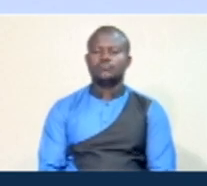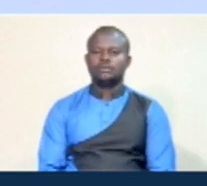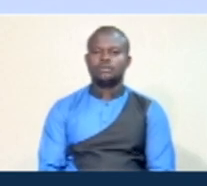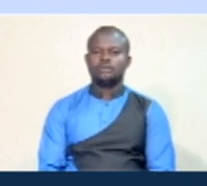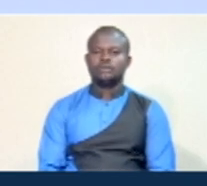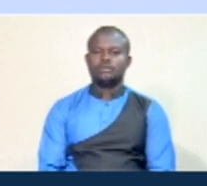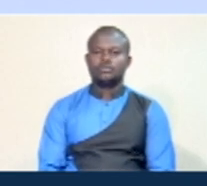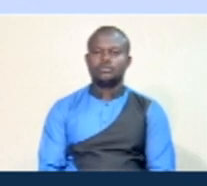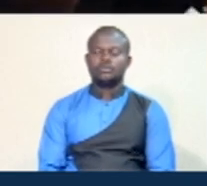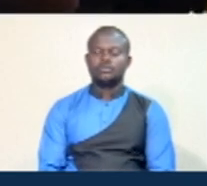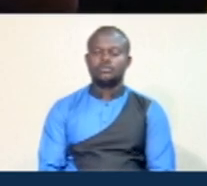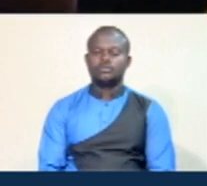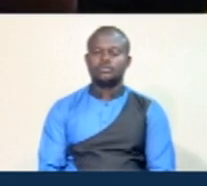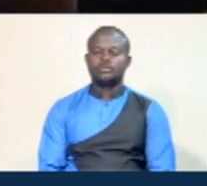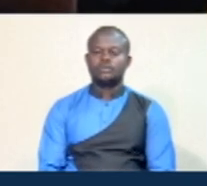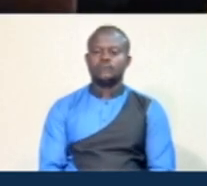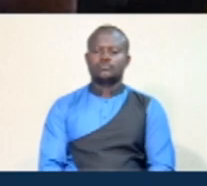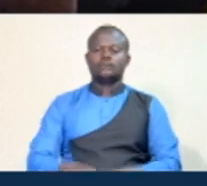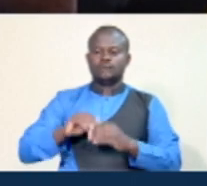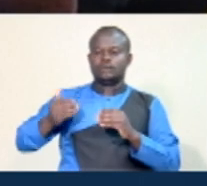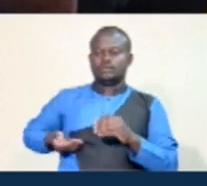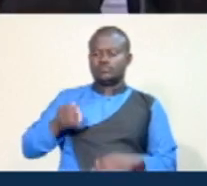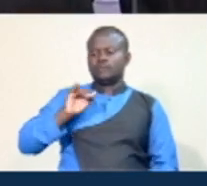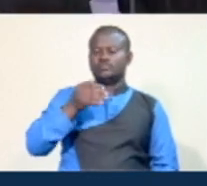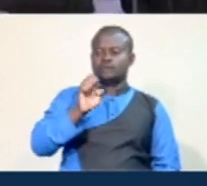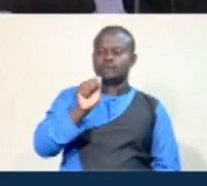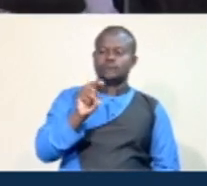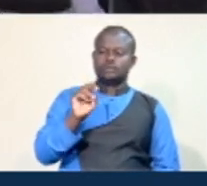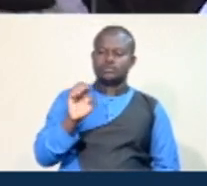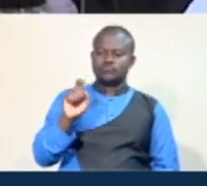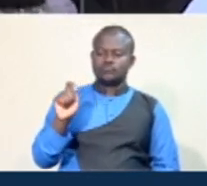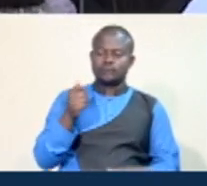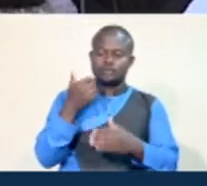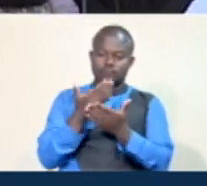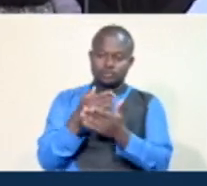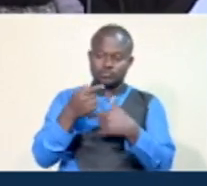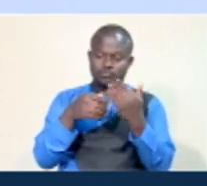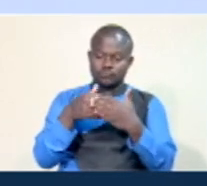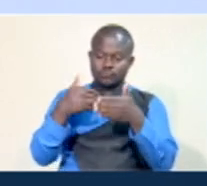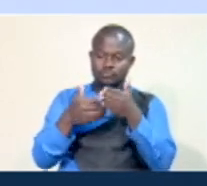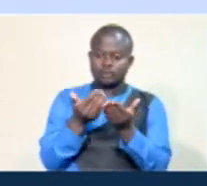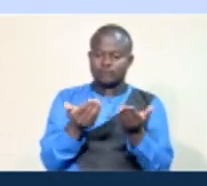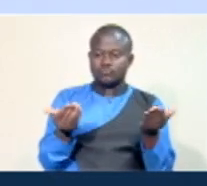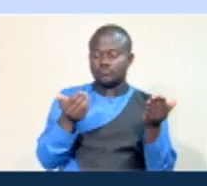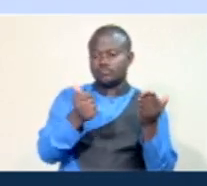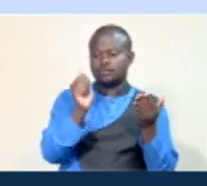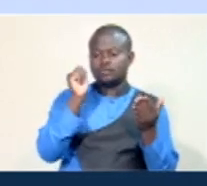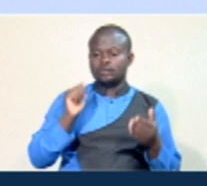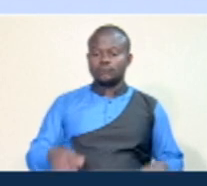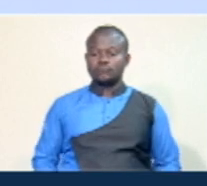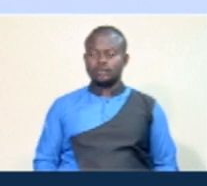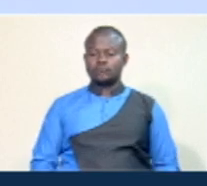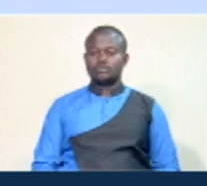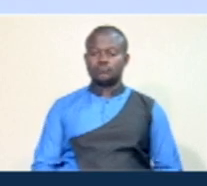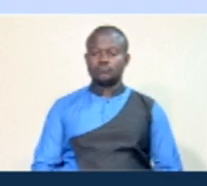one is your shield. Madamu Jeannette Kagame yasabye n'ababyeyi gukomeza kuba hafi y'abana babo. We might be here today because